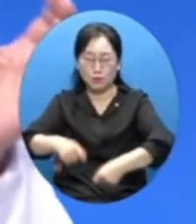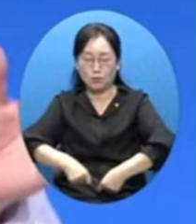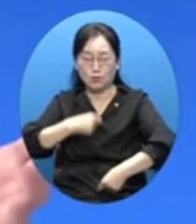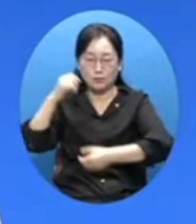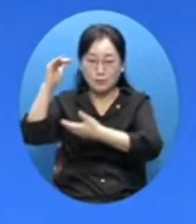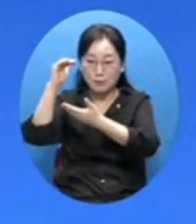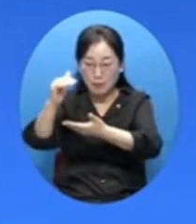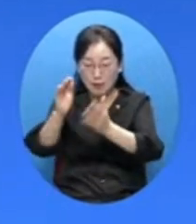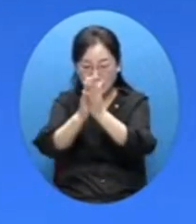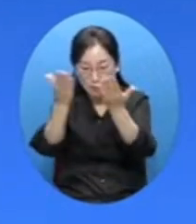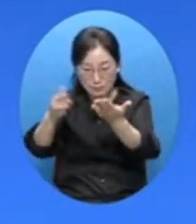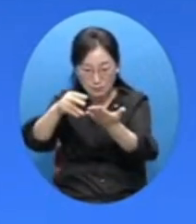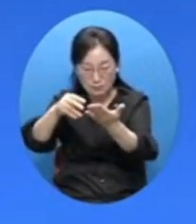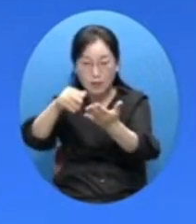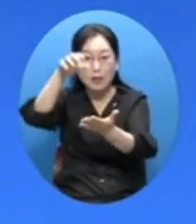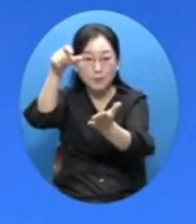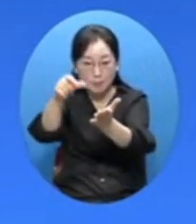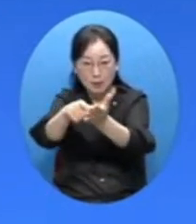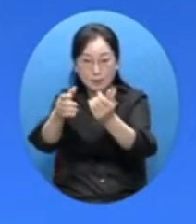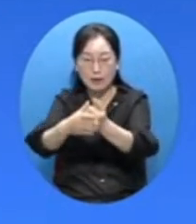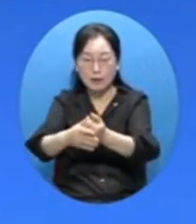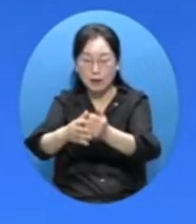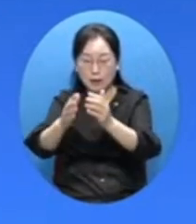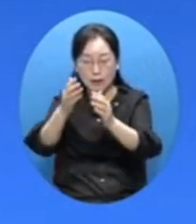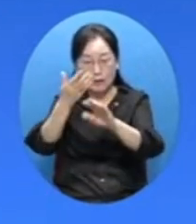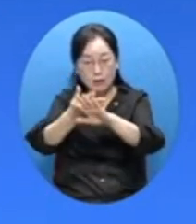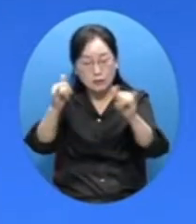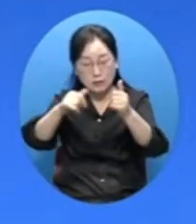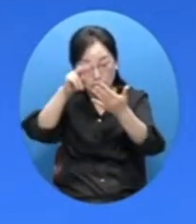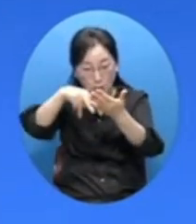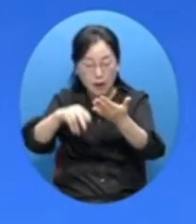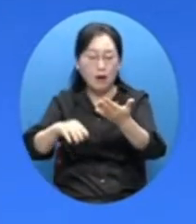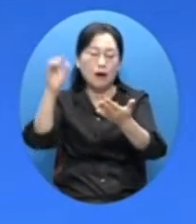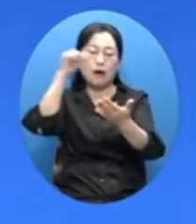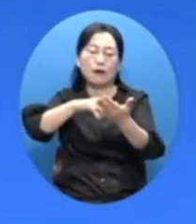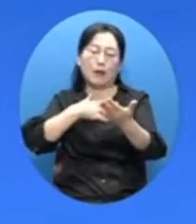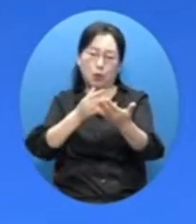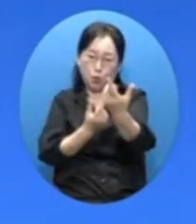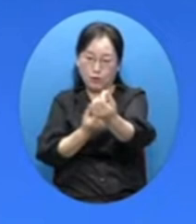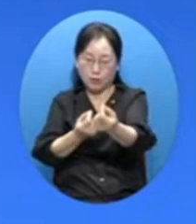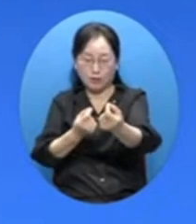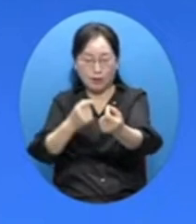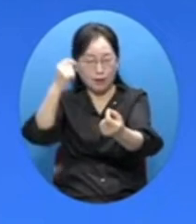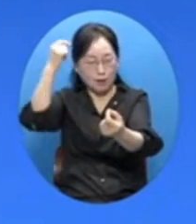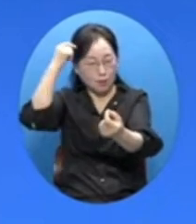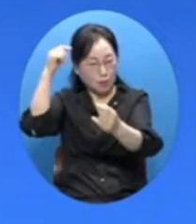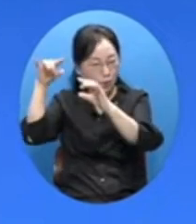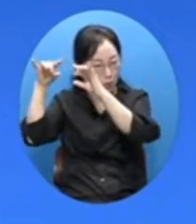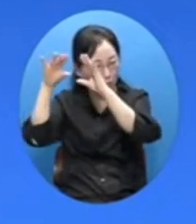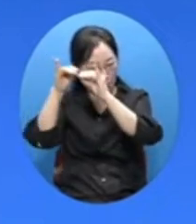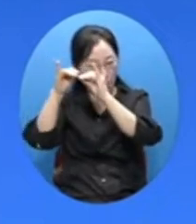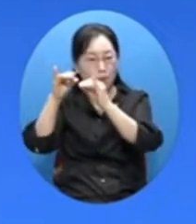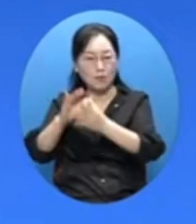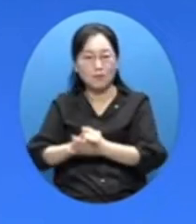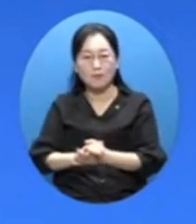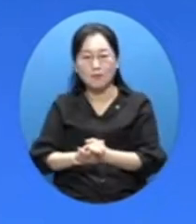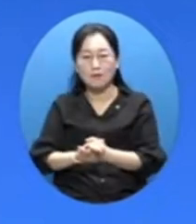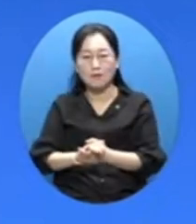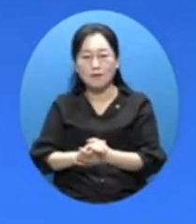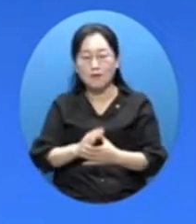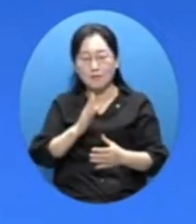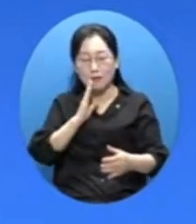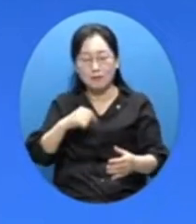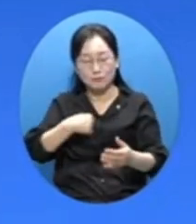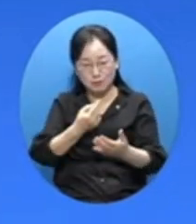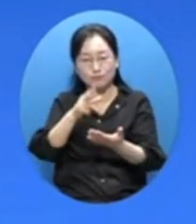많은 젊은이들이 이건 내 얘기다 하면서 그 책을 읽고 공감하고 자기들의